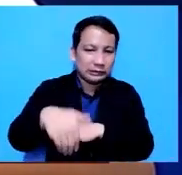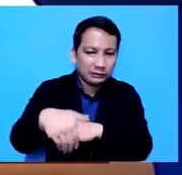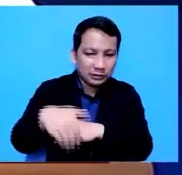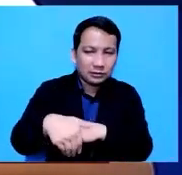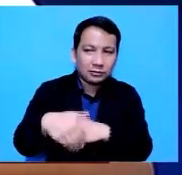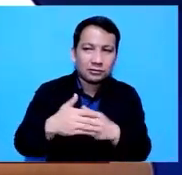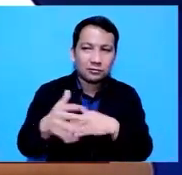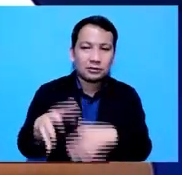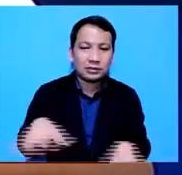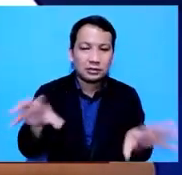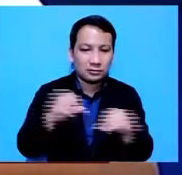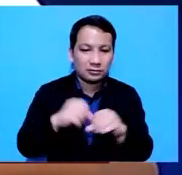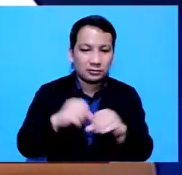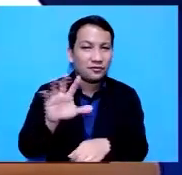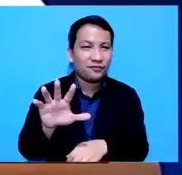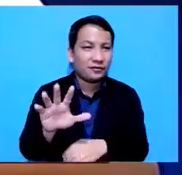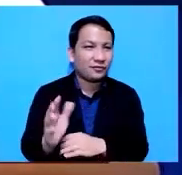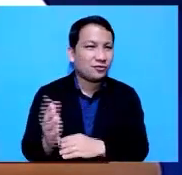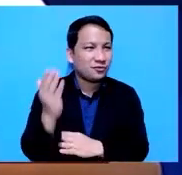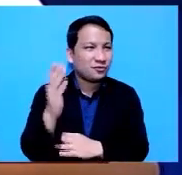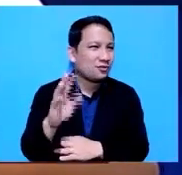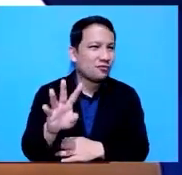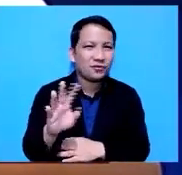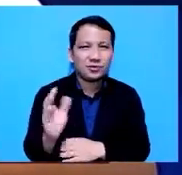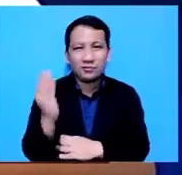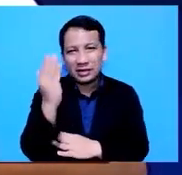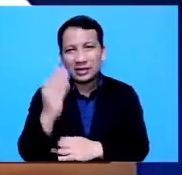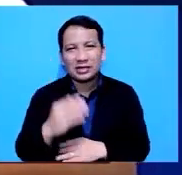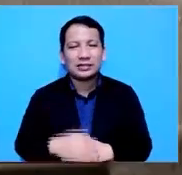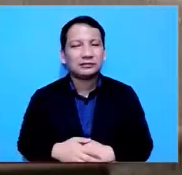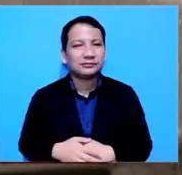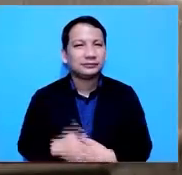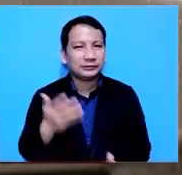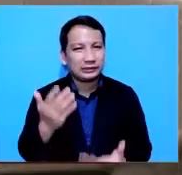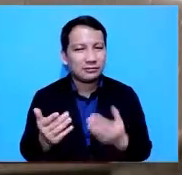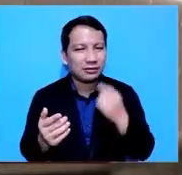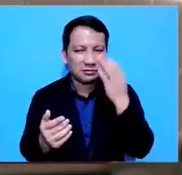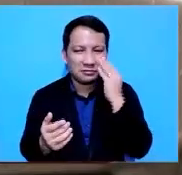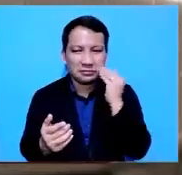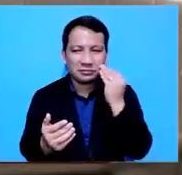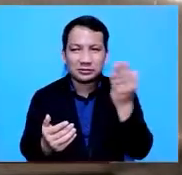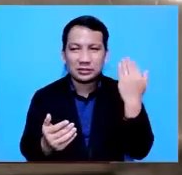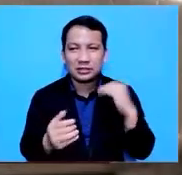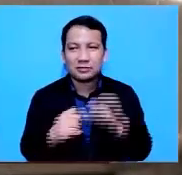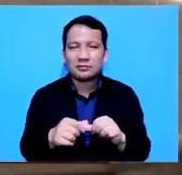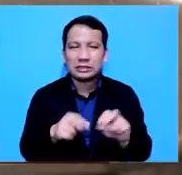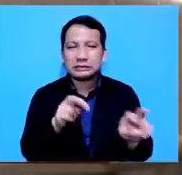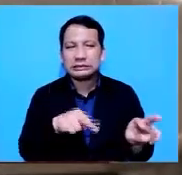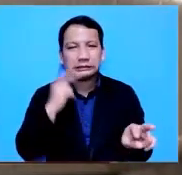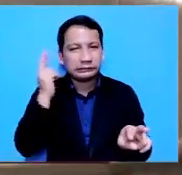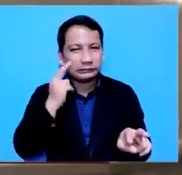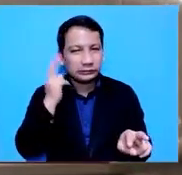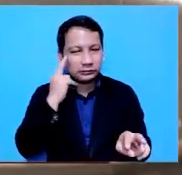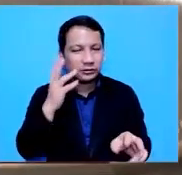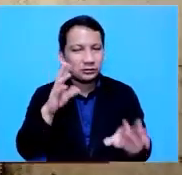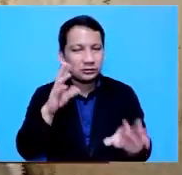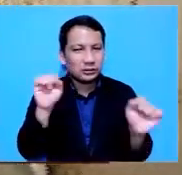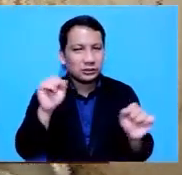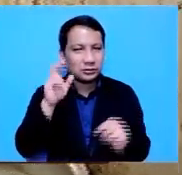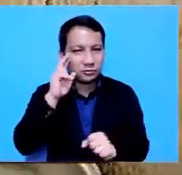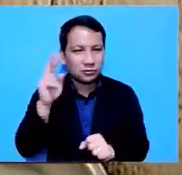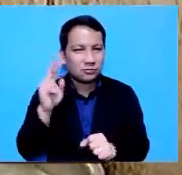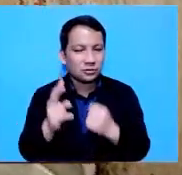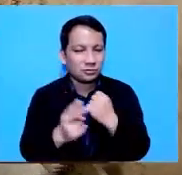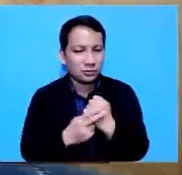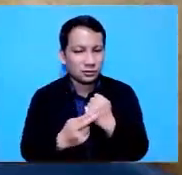matatapos siya 5:04 a.m. So yung mga ganun. Isa rin sa nakikitang paraan ng Pangulo para makapag-imbak ng